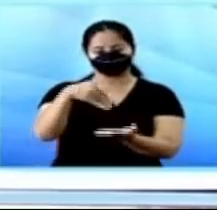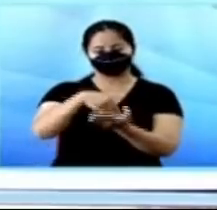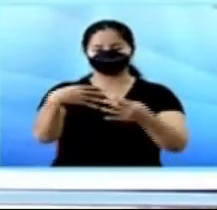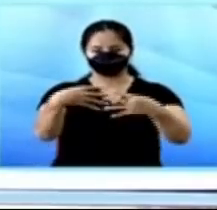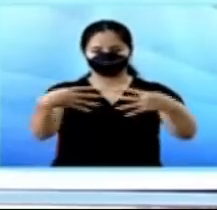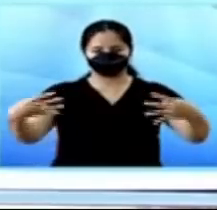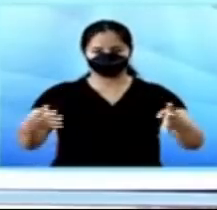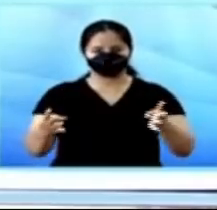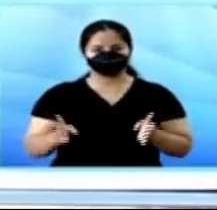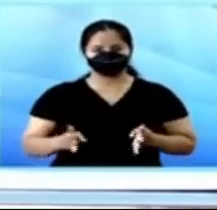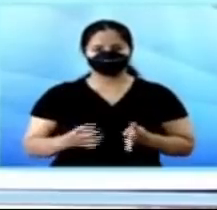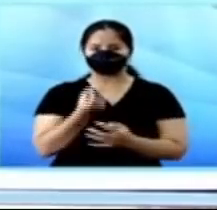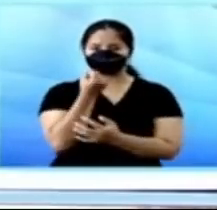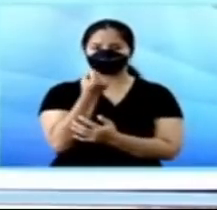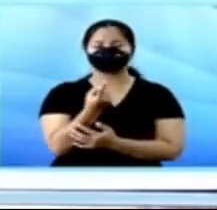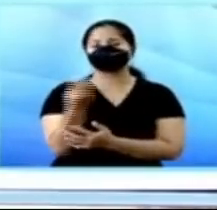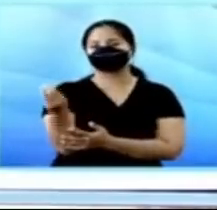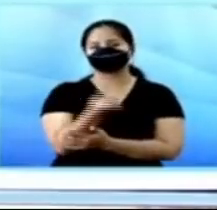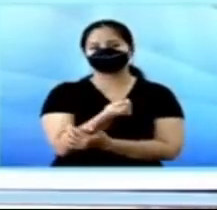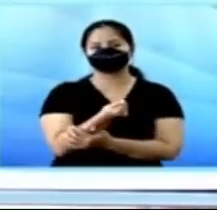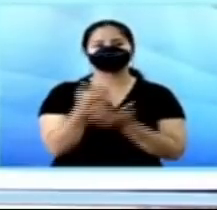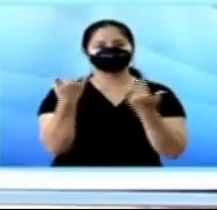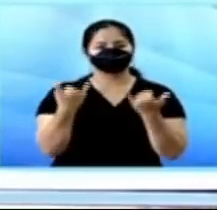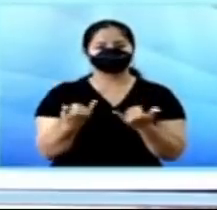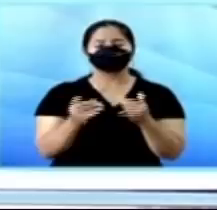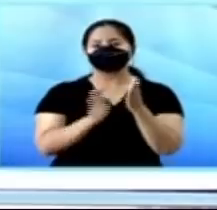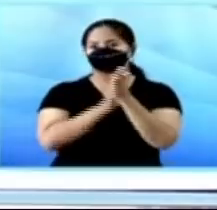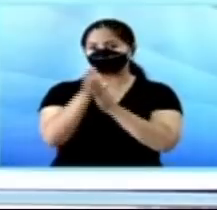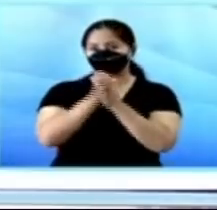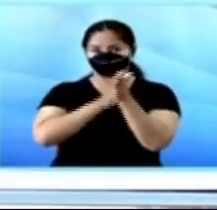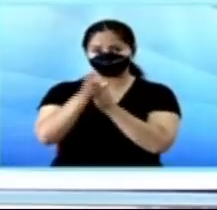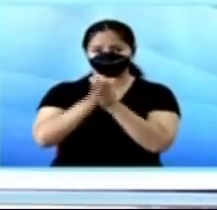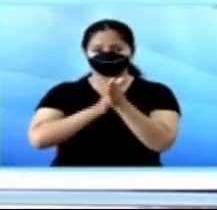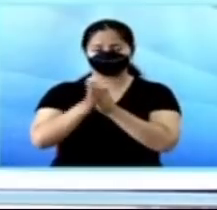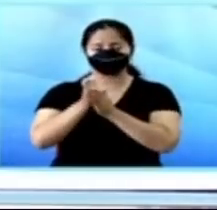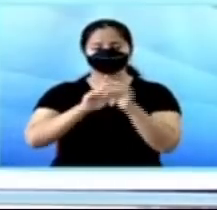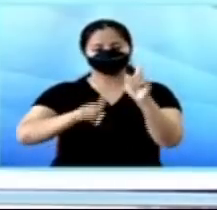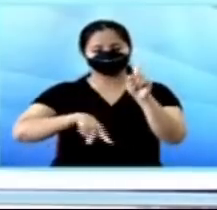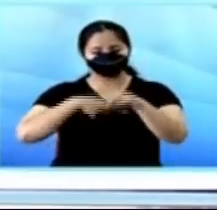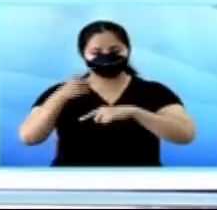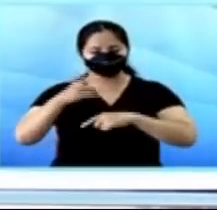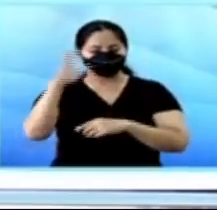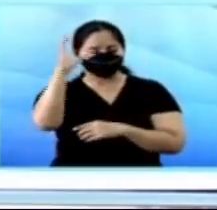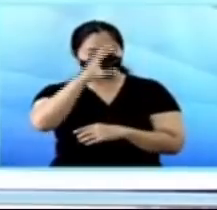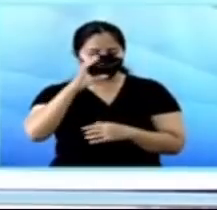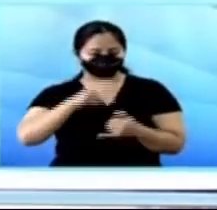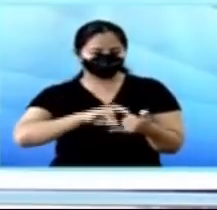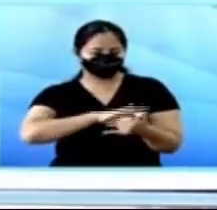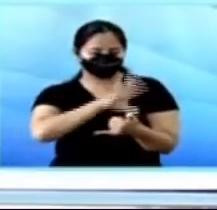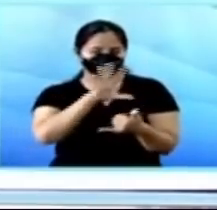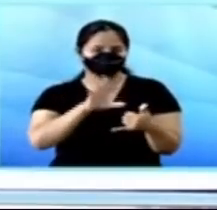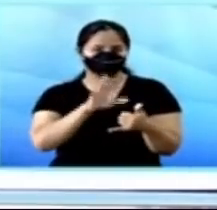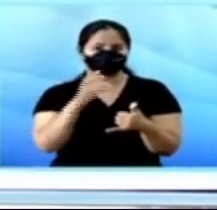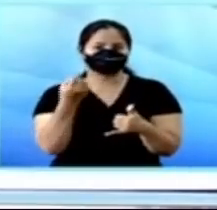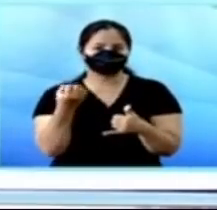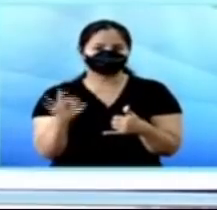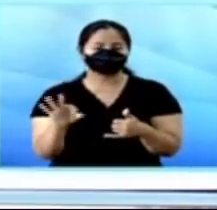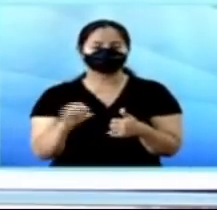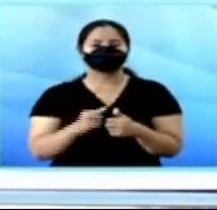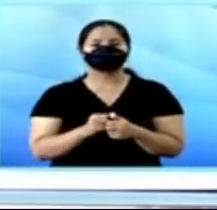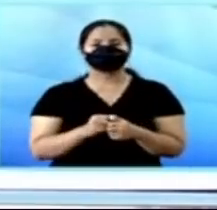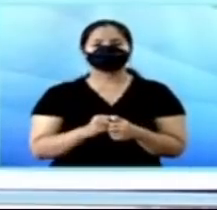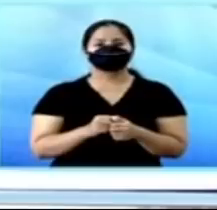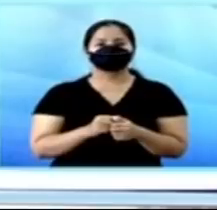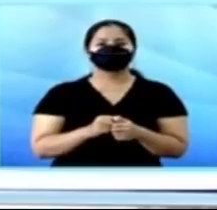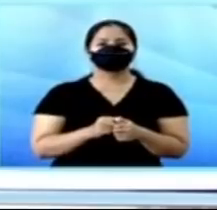ทีนอกจากนั้นก็ให้ฮีบฮ้อนไปกวดซ่องหาเสื้อถึงแม้นว่าผลกวดออกทานจะออก